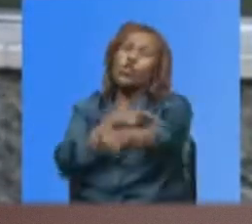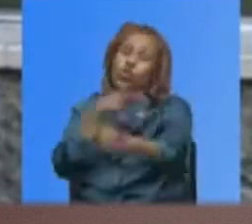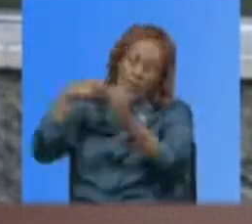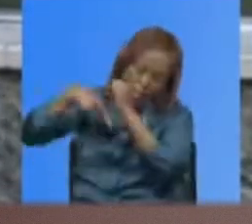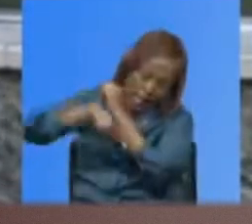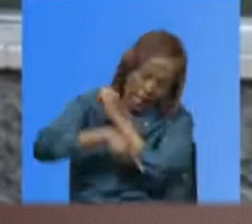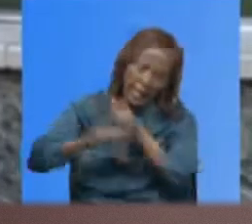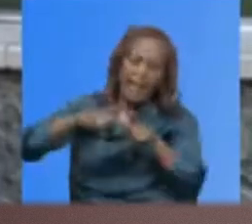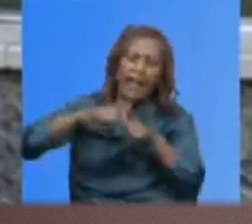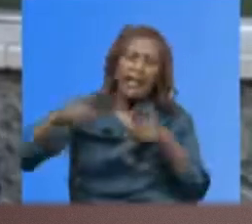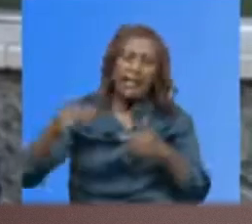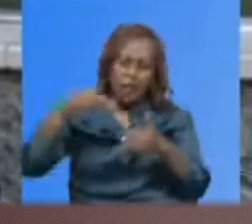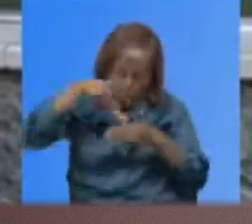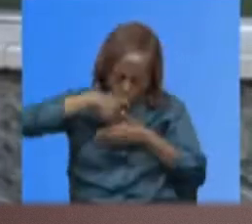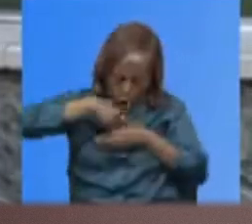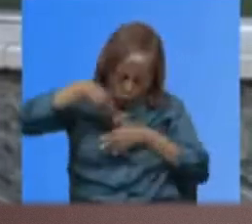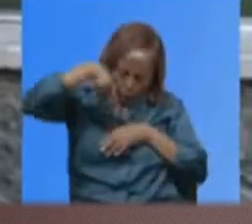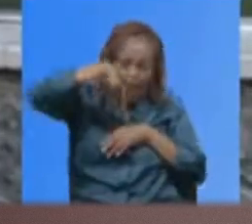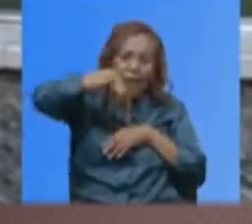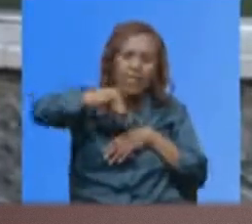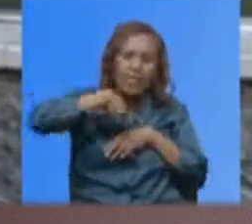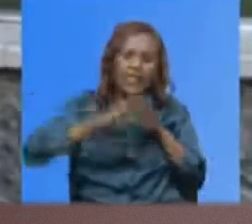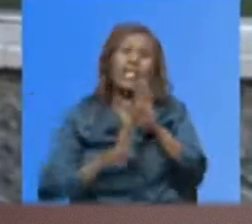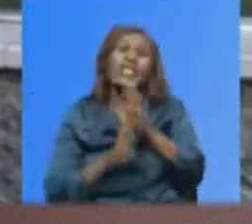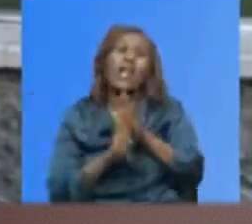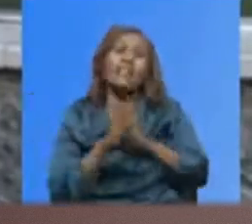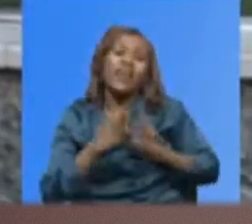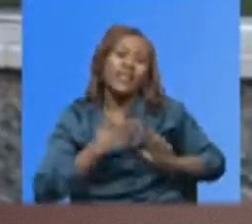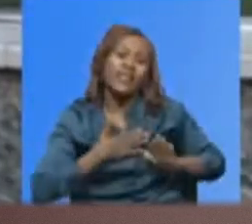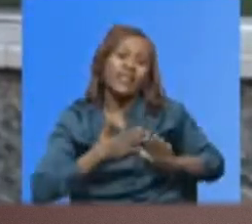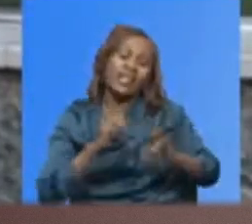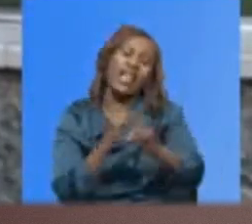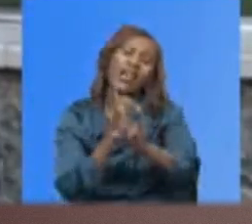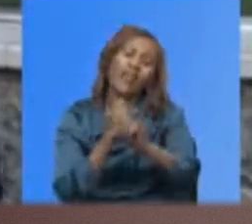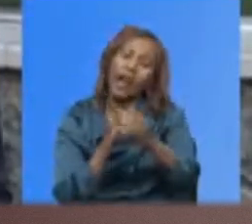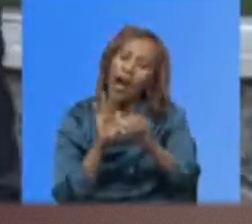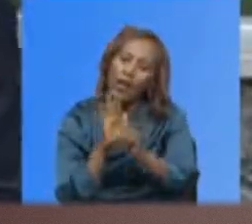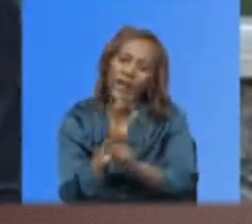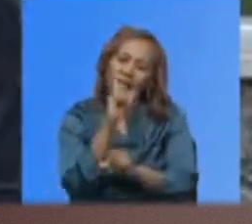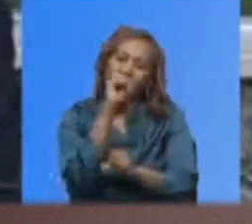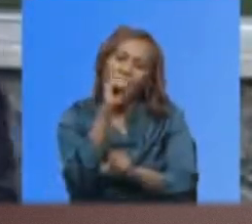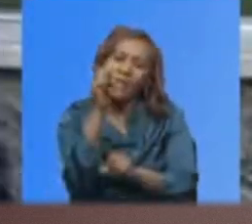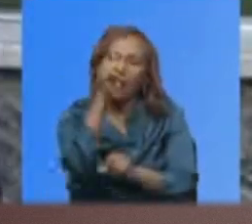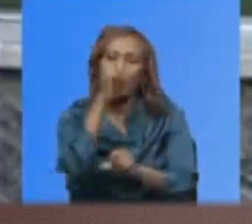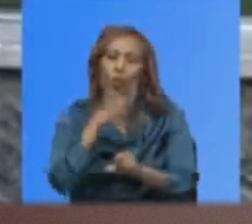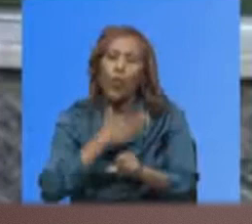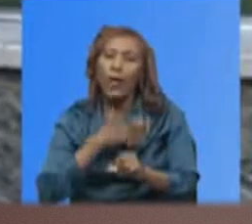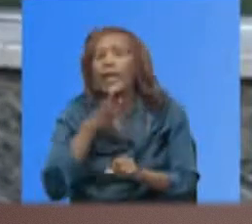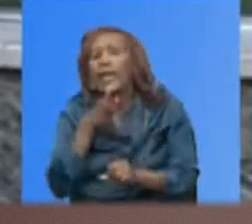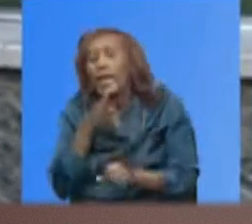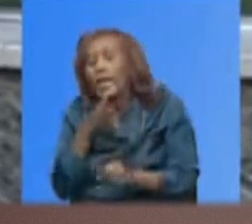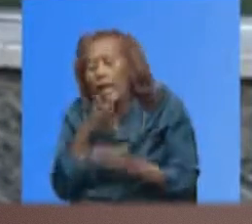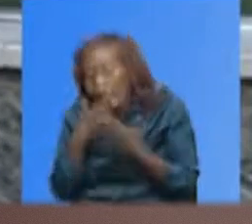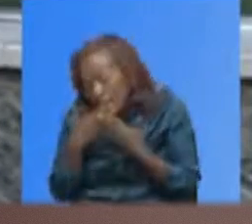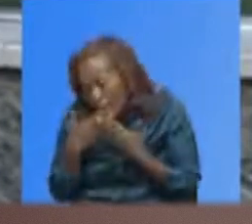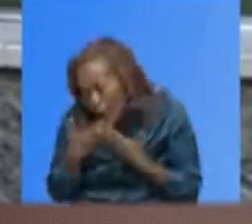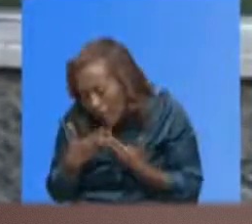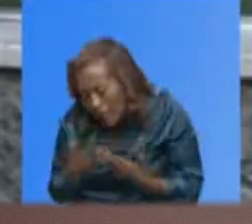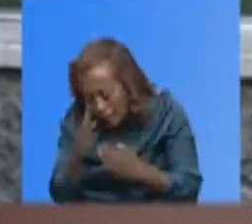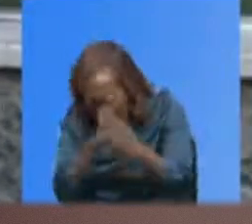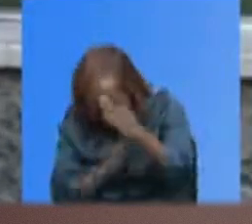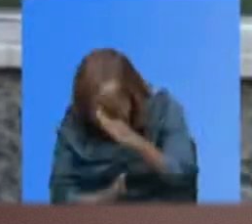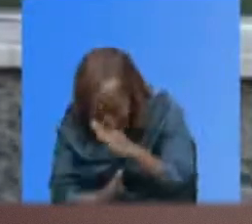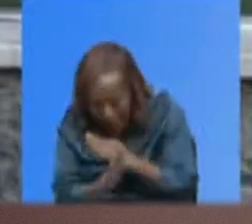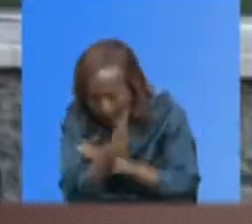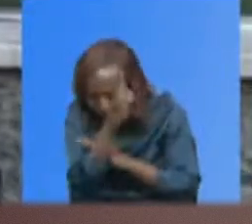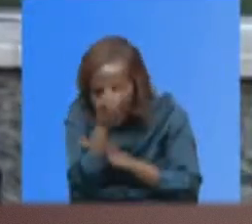ጥልቅና ረቂቅ ራዕይ በውስጤ የተከለች ያሳደገች ለፍሬ ያበቃች አንዲት ኢትዮጵያዊ እናት እንዳመሰግን